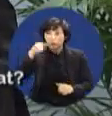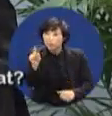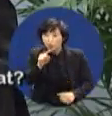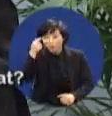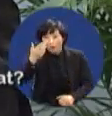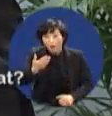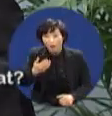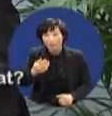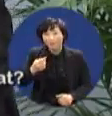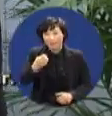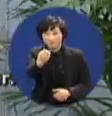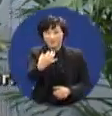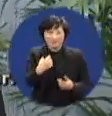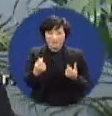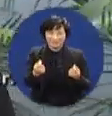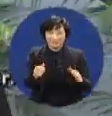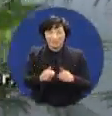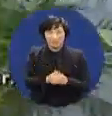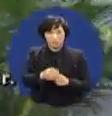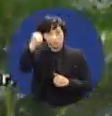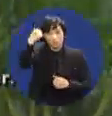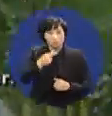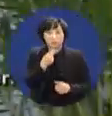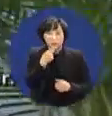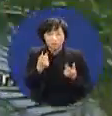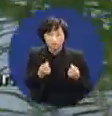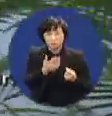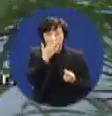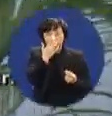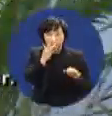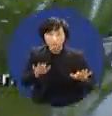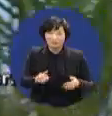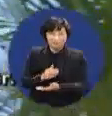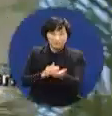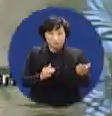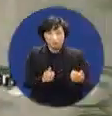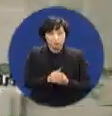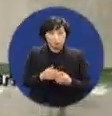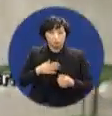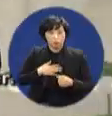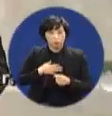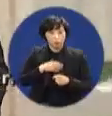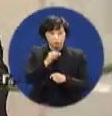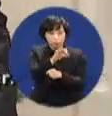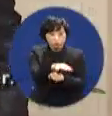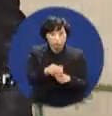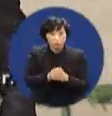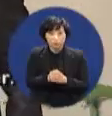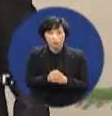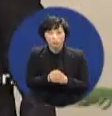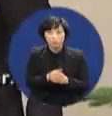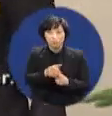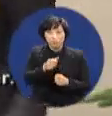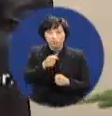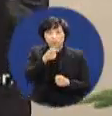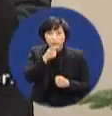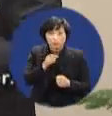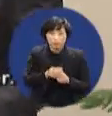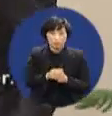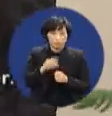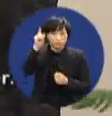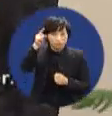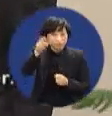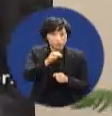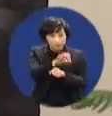안 나나 봐. 응? 아니, 내가 돈 주고 수돗물 사 먹고, 응? 아, 돈